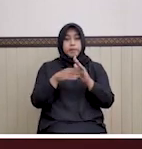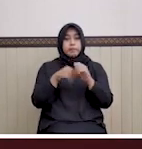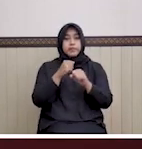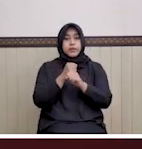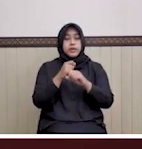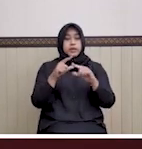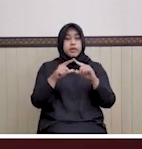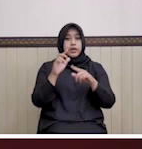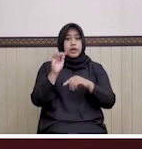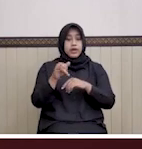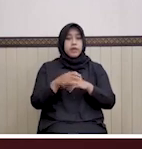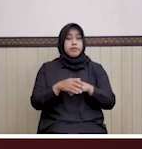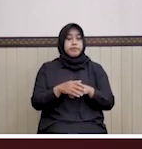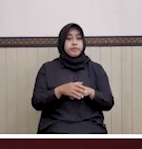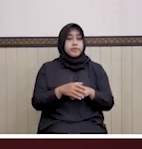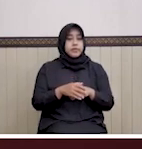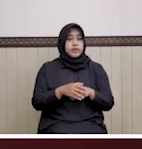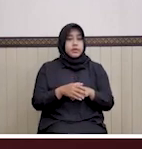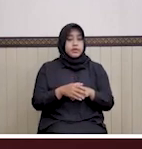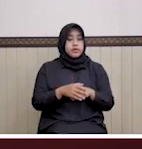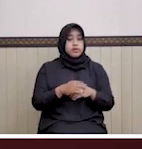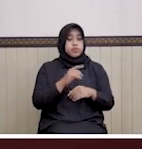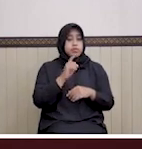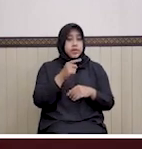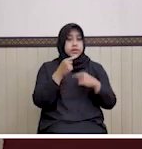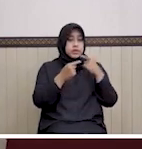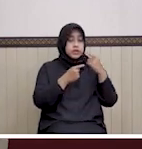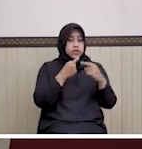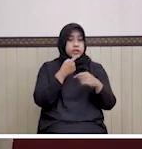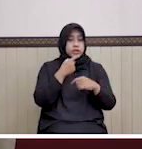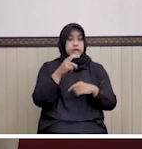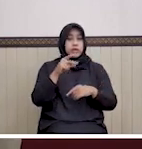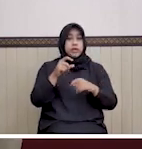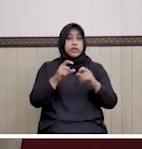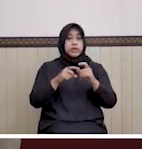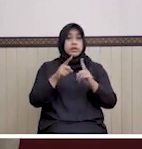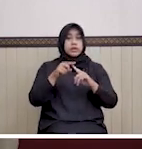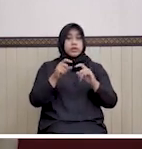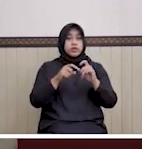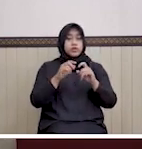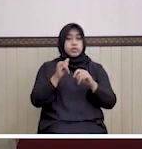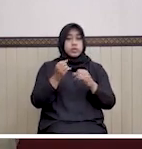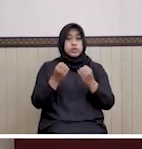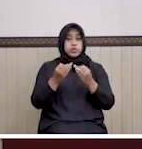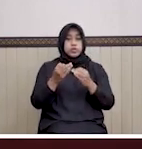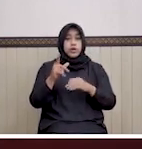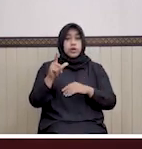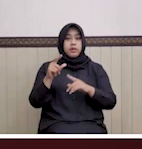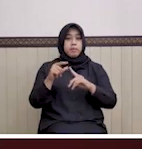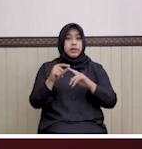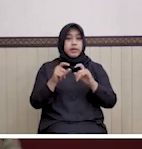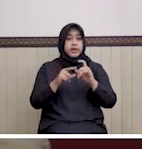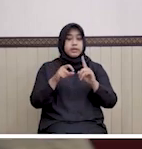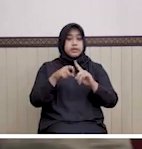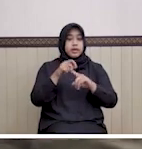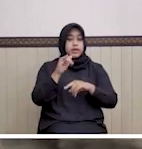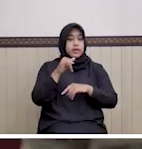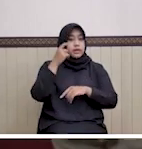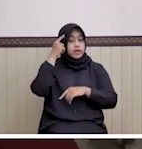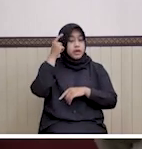masih Monggo finady dari Mbak Yuli kan sempat cerita ya tentang restitusi yang dihitung sama lpsk kira-kira ya